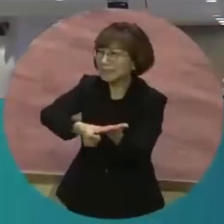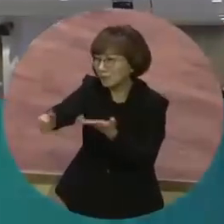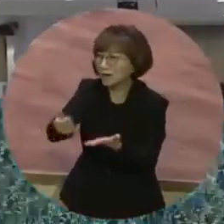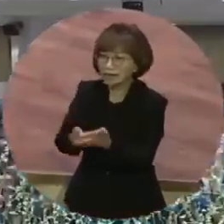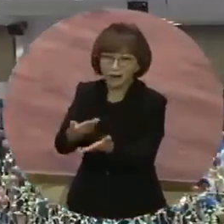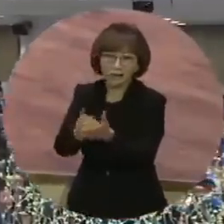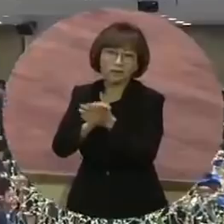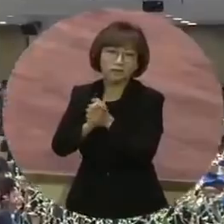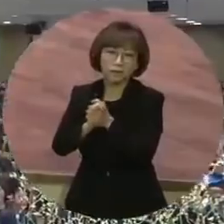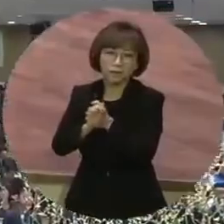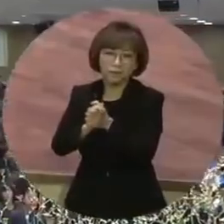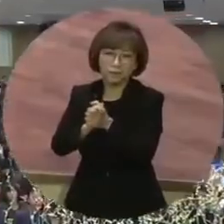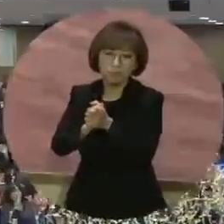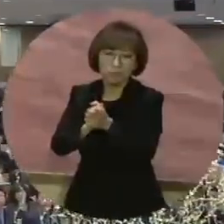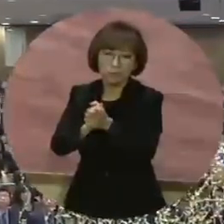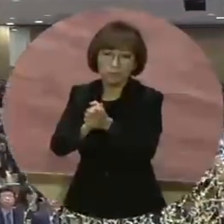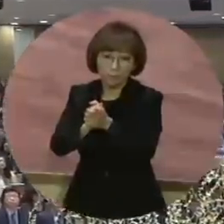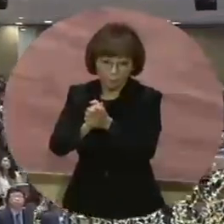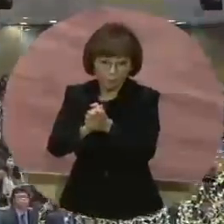모세는요,